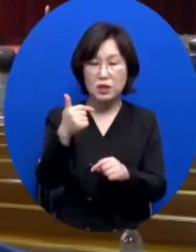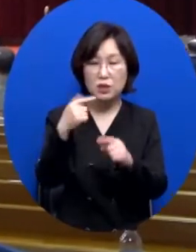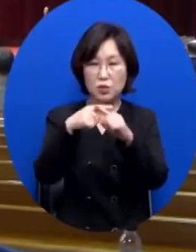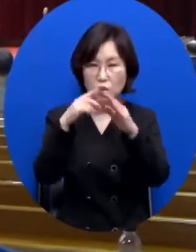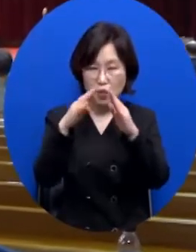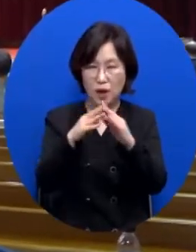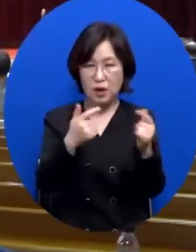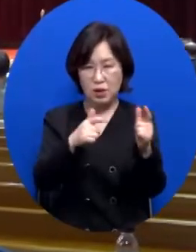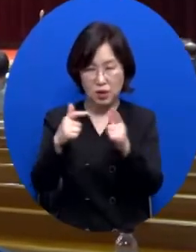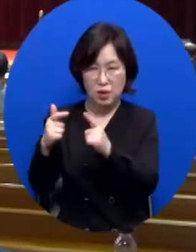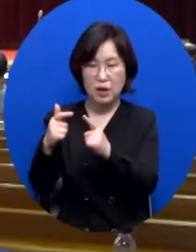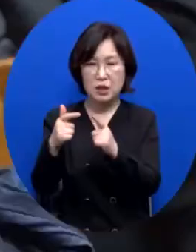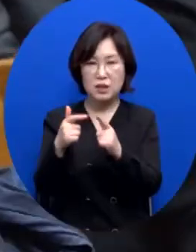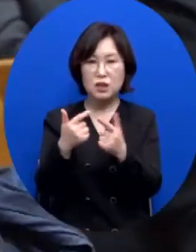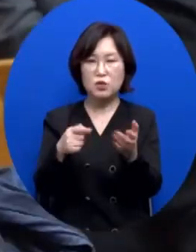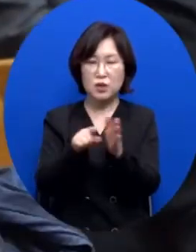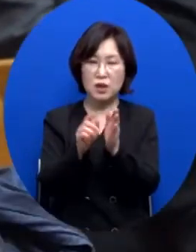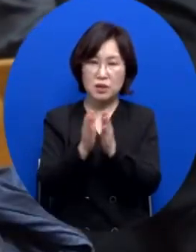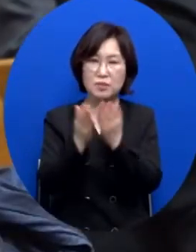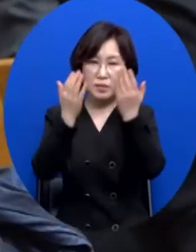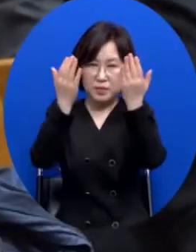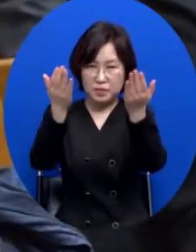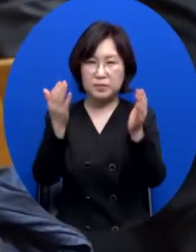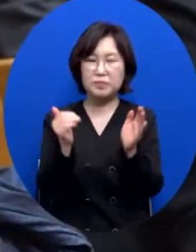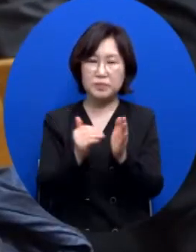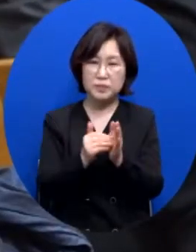순교 한국을 위해 기도하는 시간을 가졌습니다